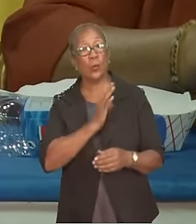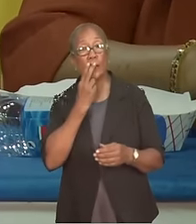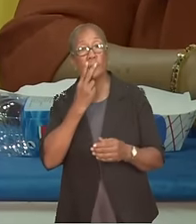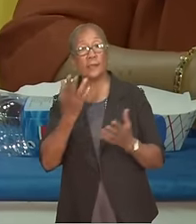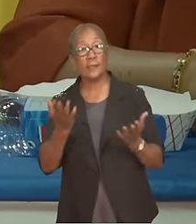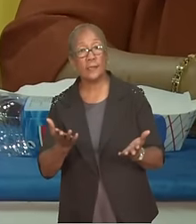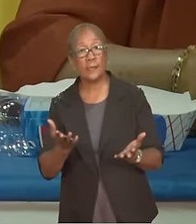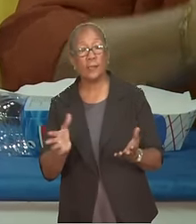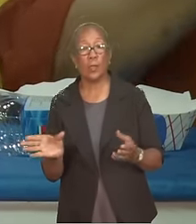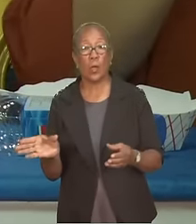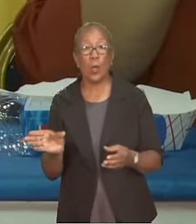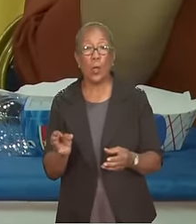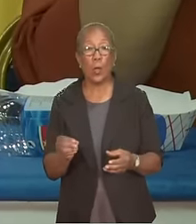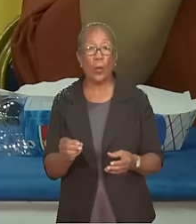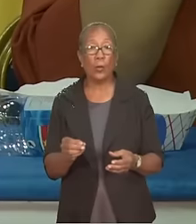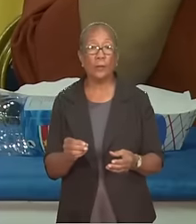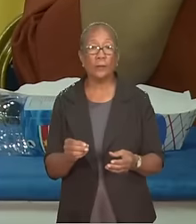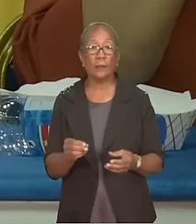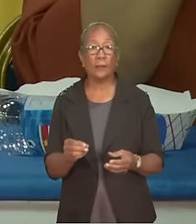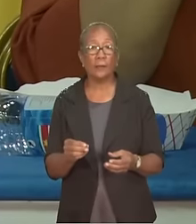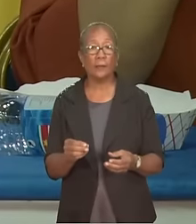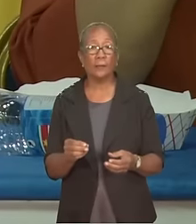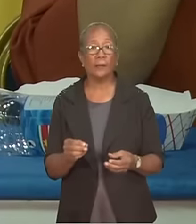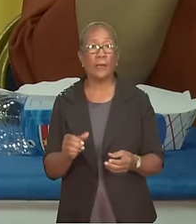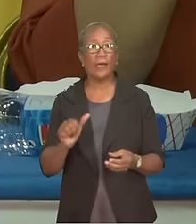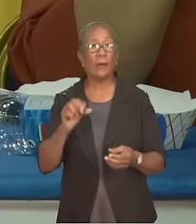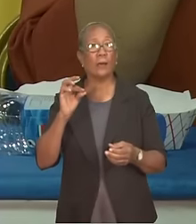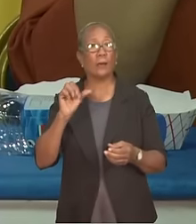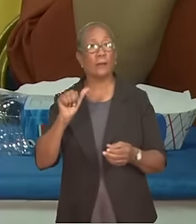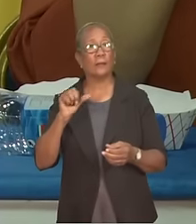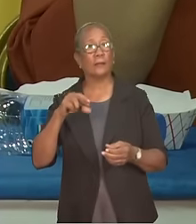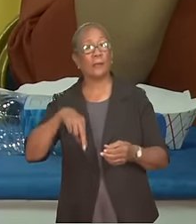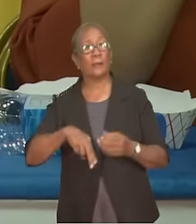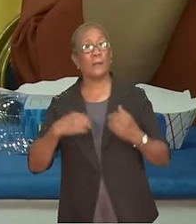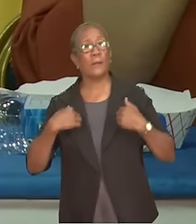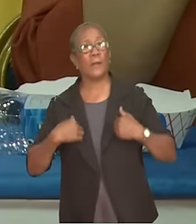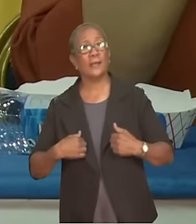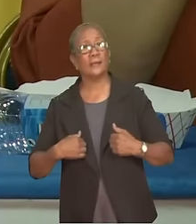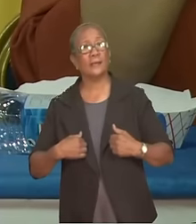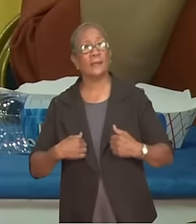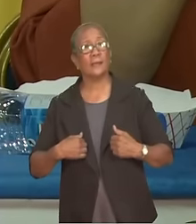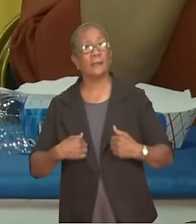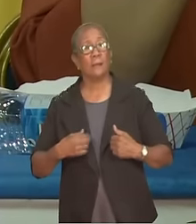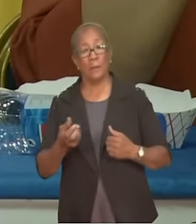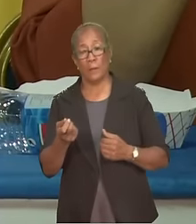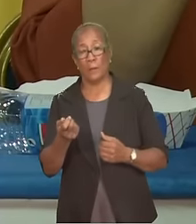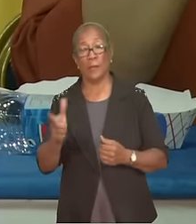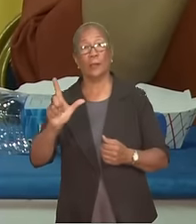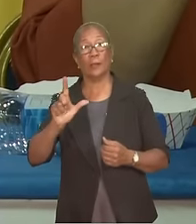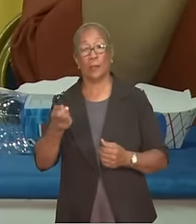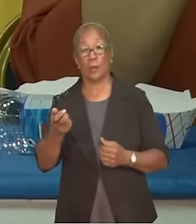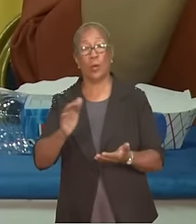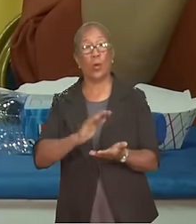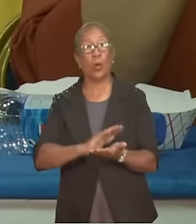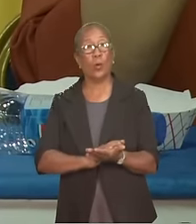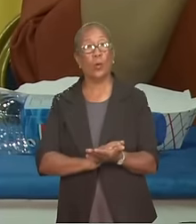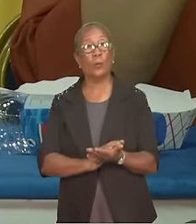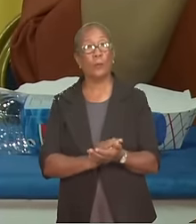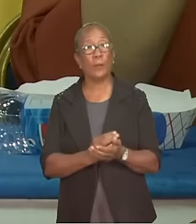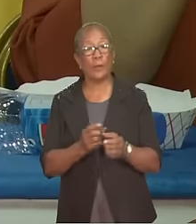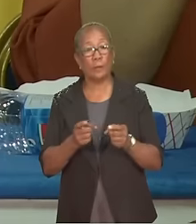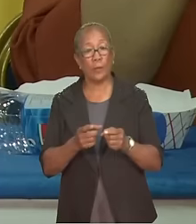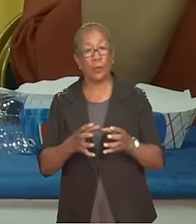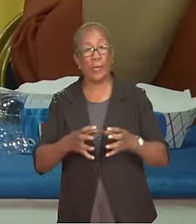uit de Employment and Skills Survey, dat mensen toch wel met looneisen komen bij micro en kleine